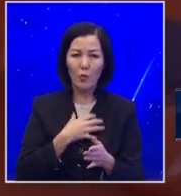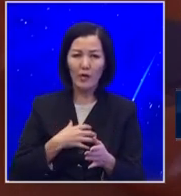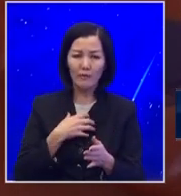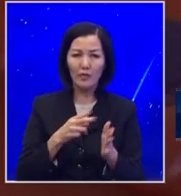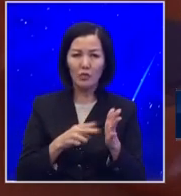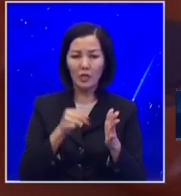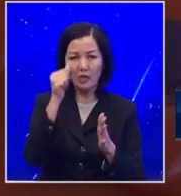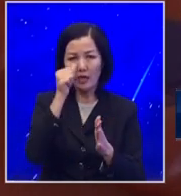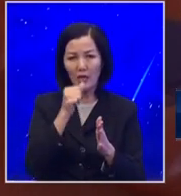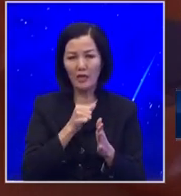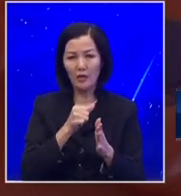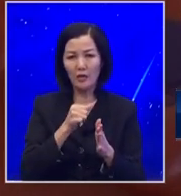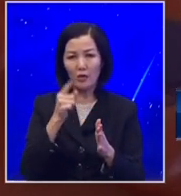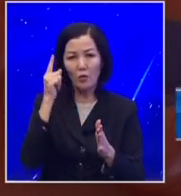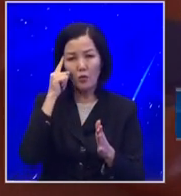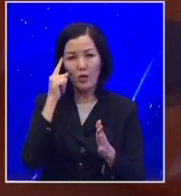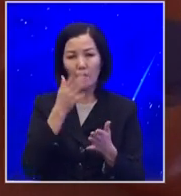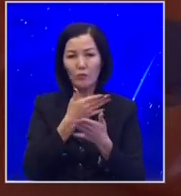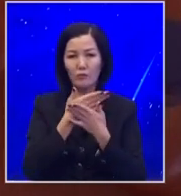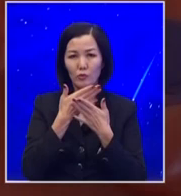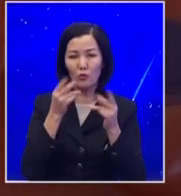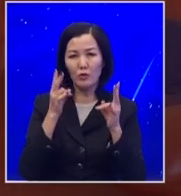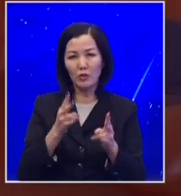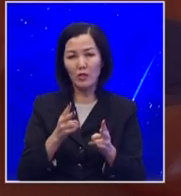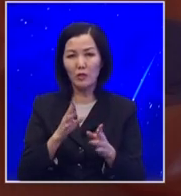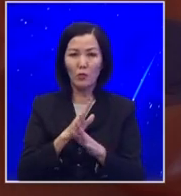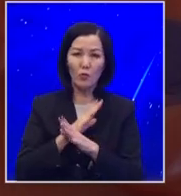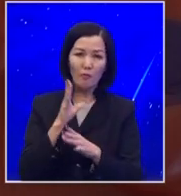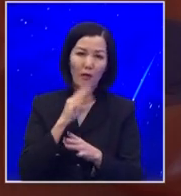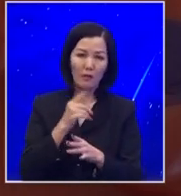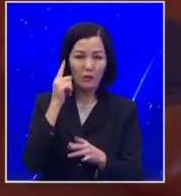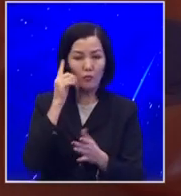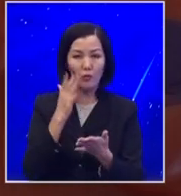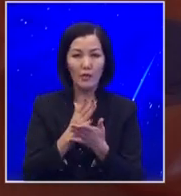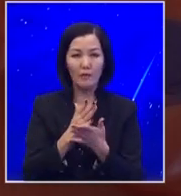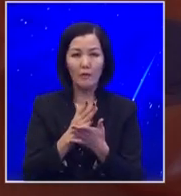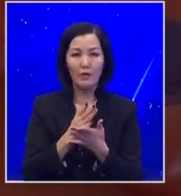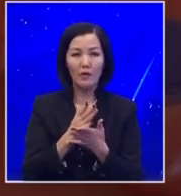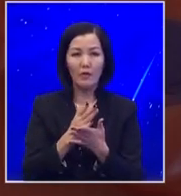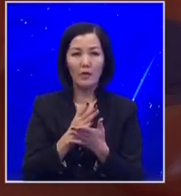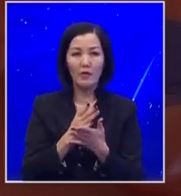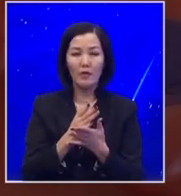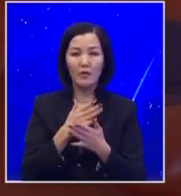болғаннан кейін жоқ па деп ойладым да, көбіне сол жағынан нетіп кеттім. Құдайға шүкір,